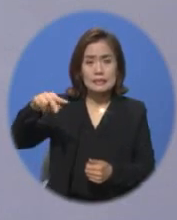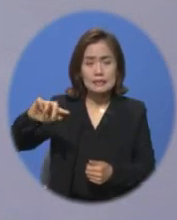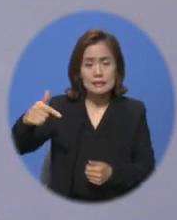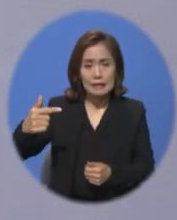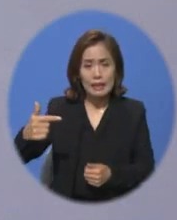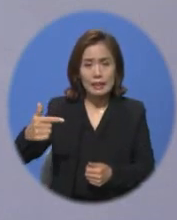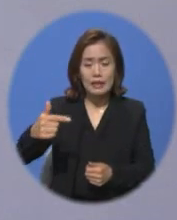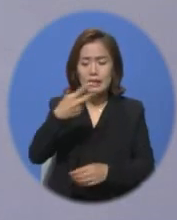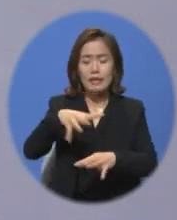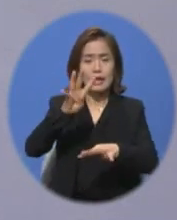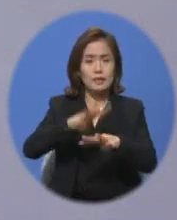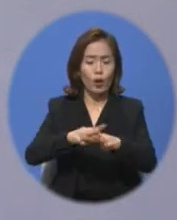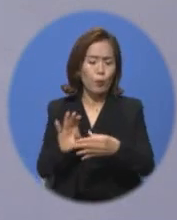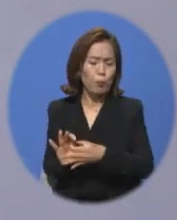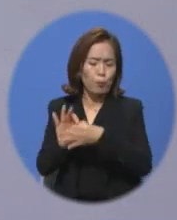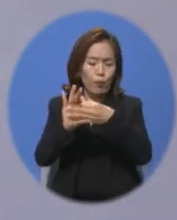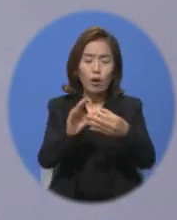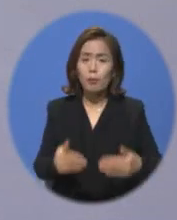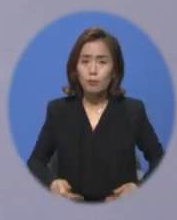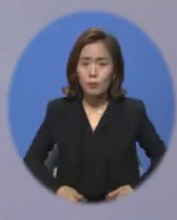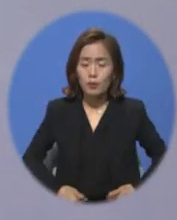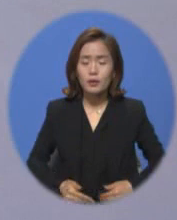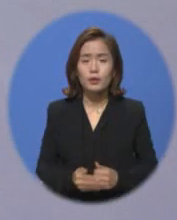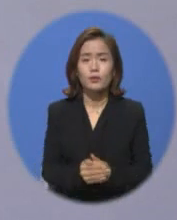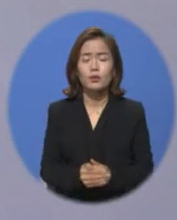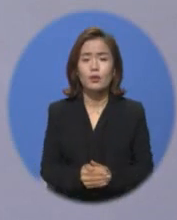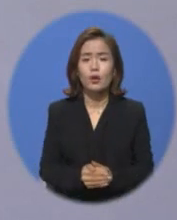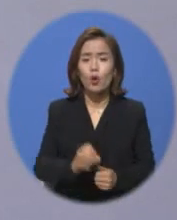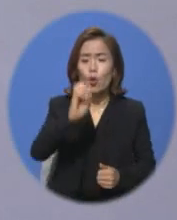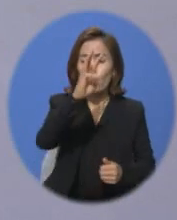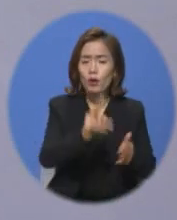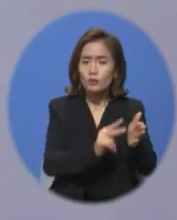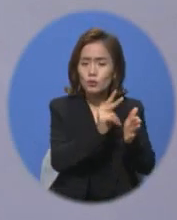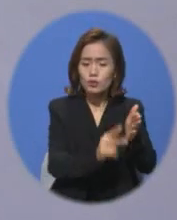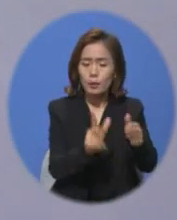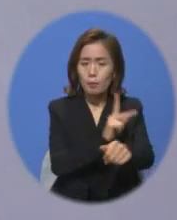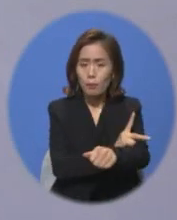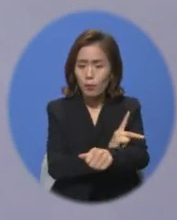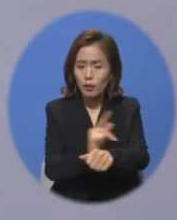서대전이아닌광주역에서출발하여장성,김제,익산,대전으로향하도록하겠습니다.광주에서KTX나무궁화를타고